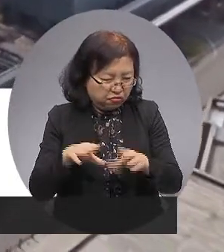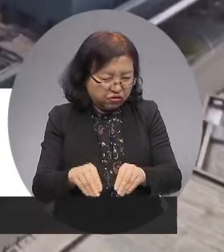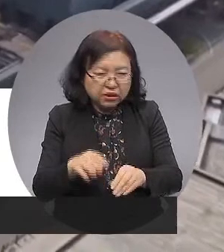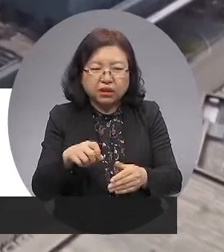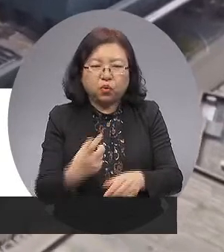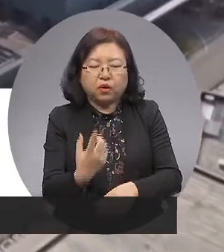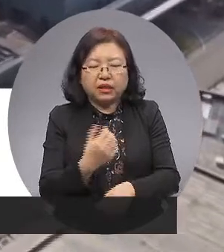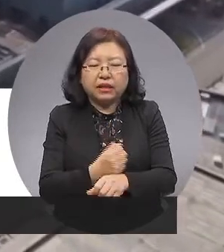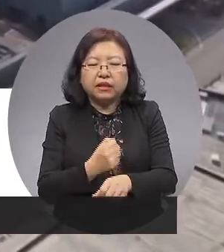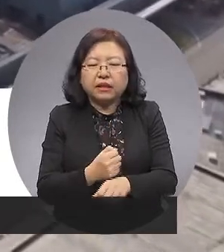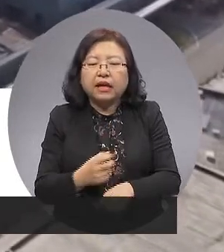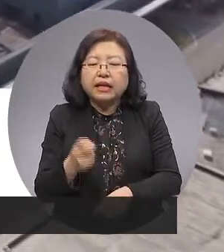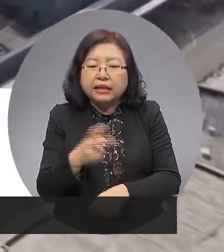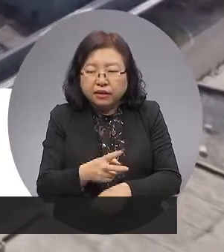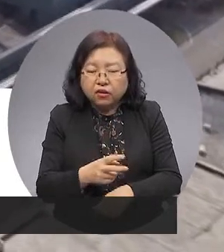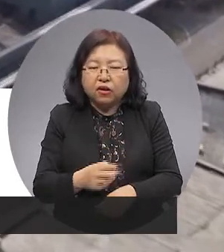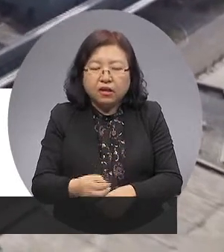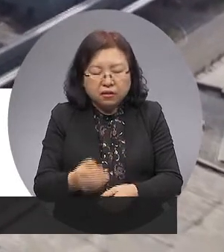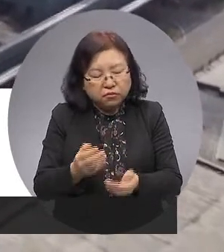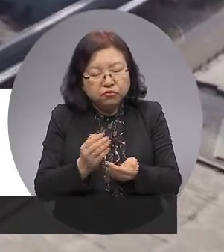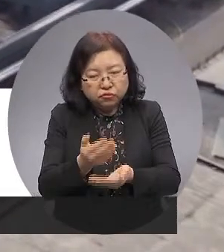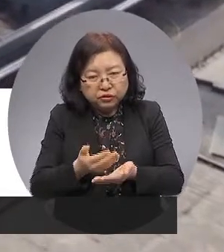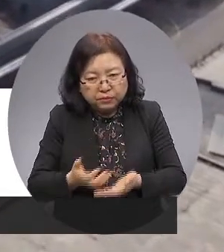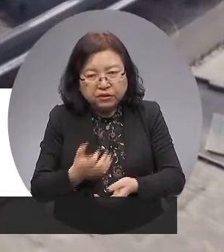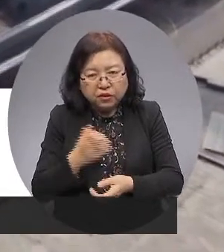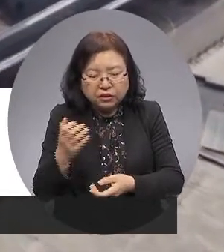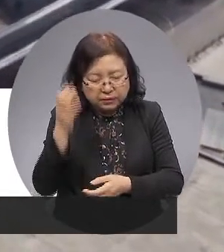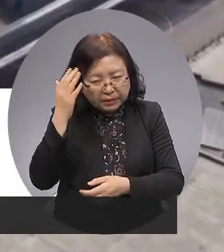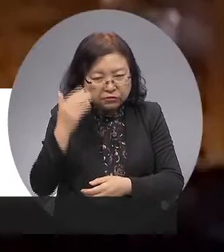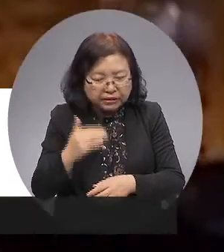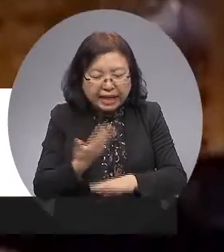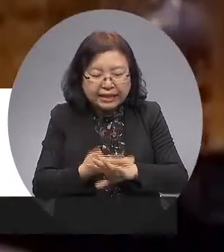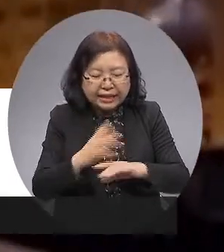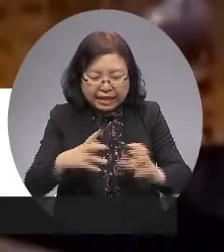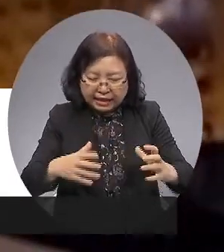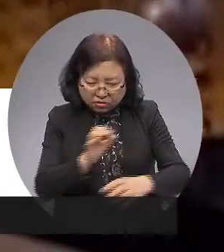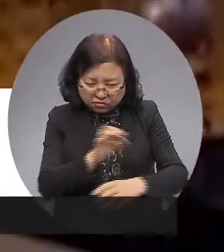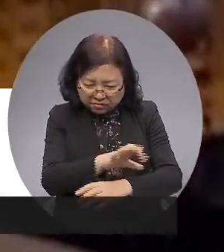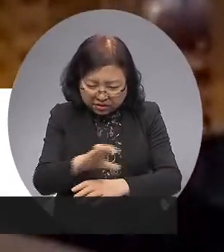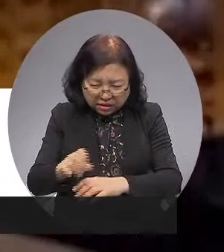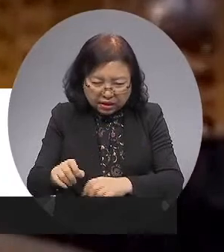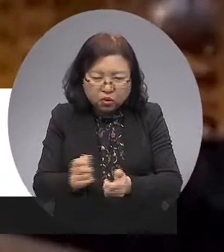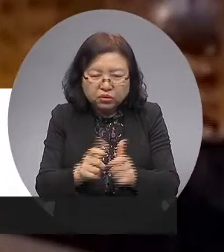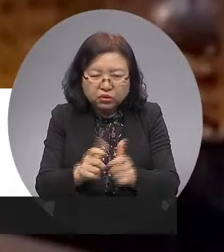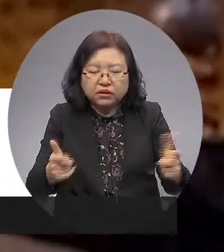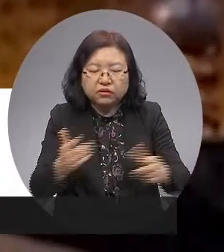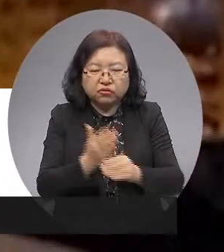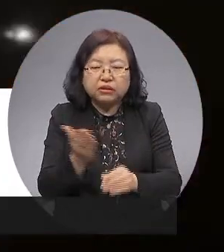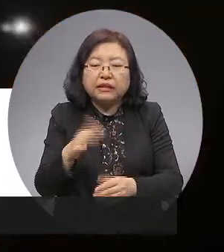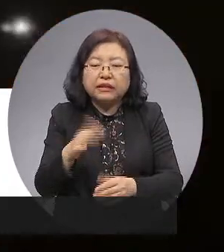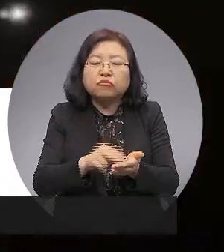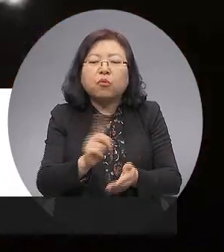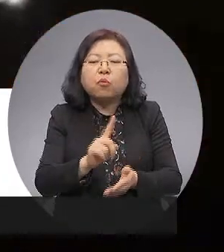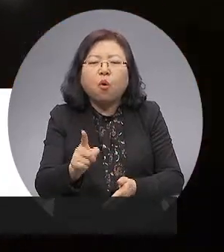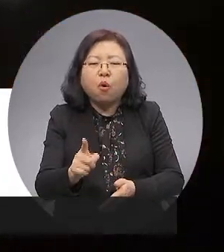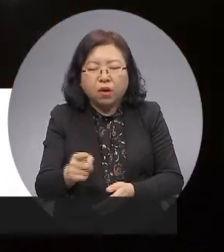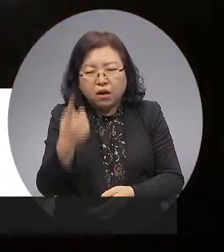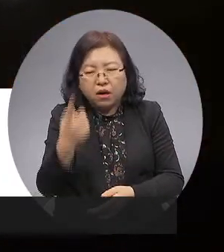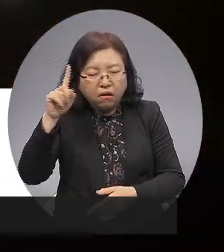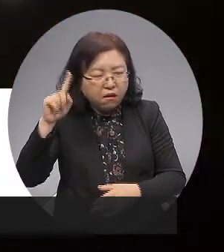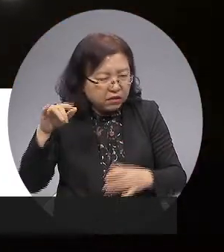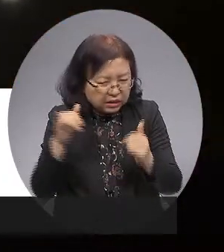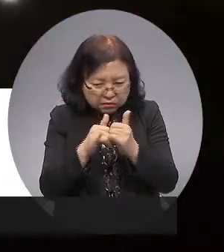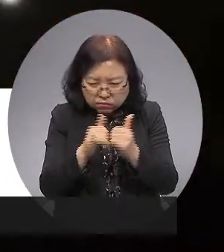업계는 주요 산유국으로 수입망 다변화를 꾀하고 있습니다. 하지만 문제는 러시아 우크라이나 전쟁으로